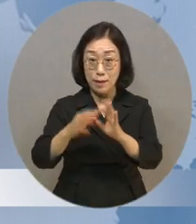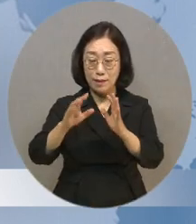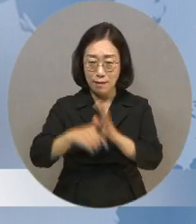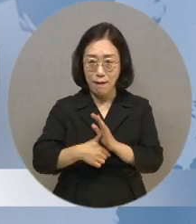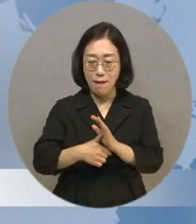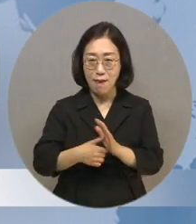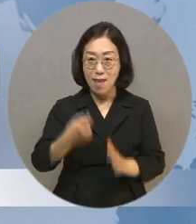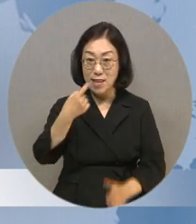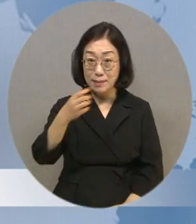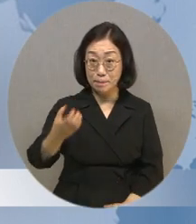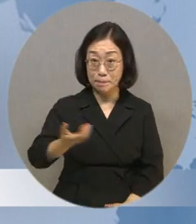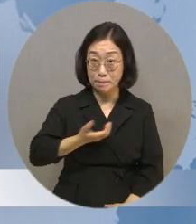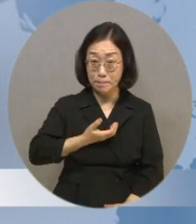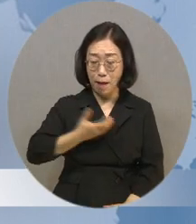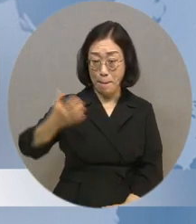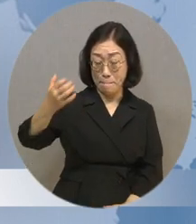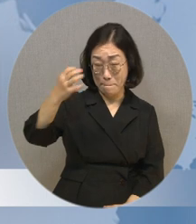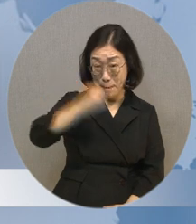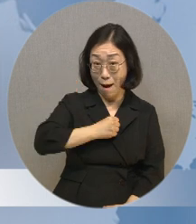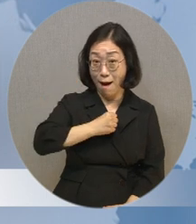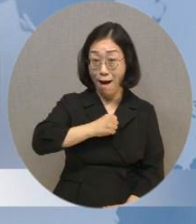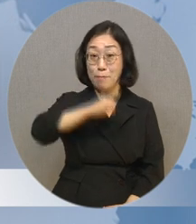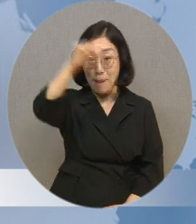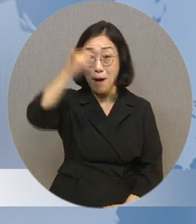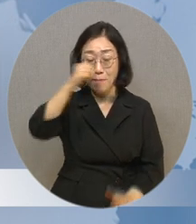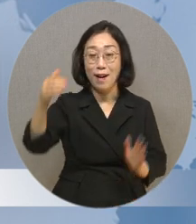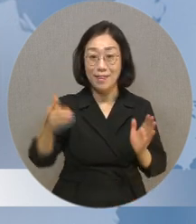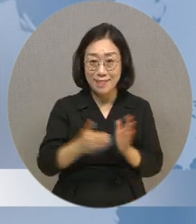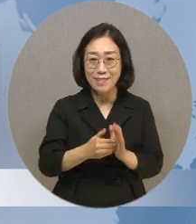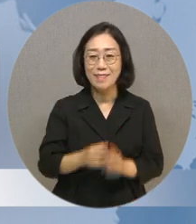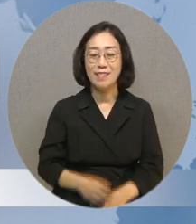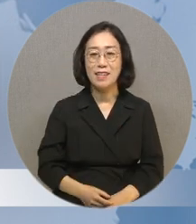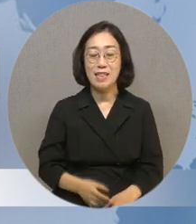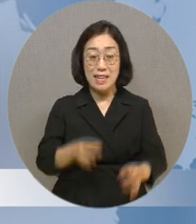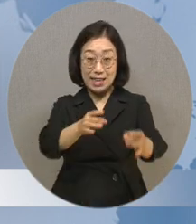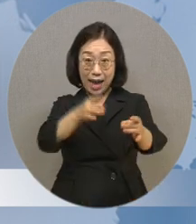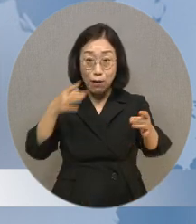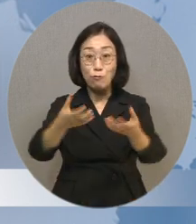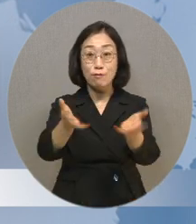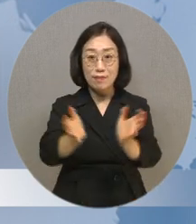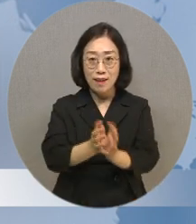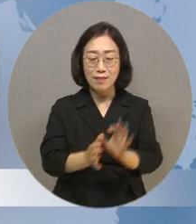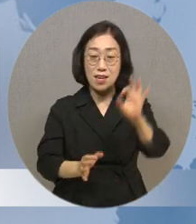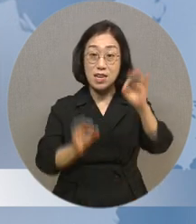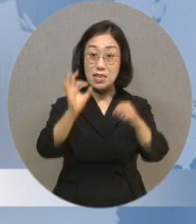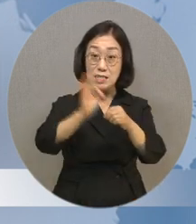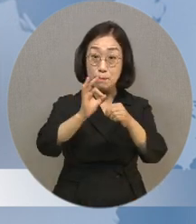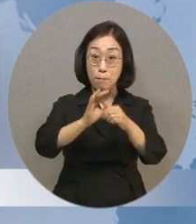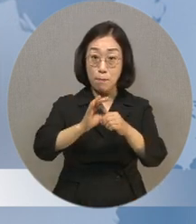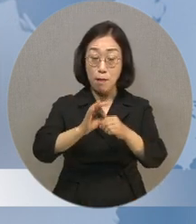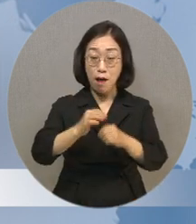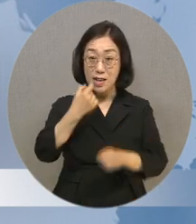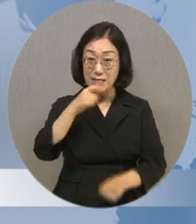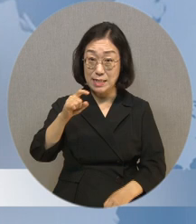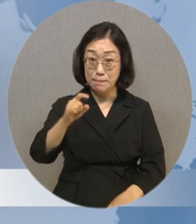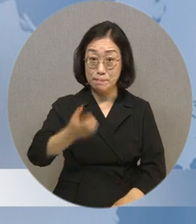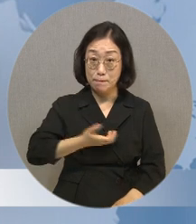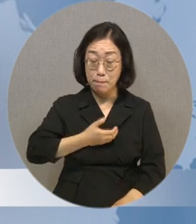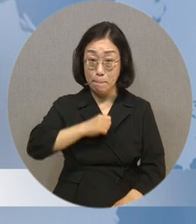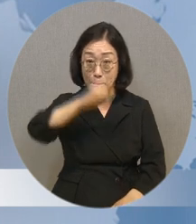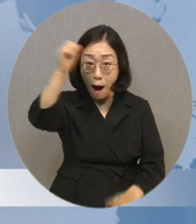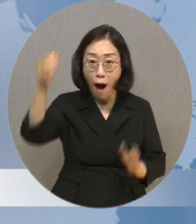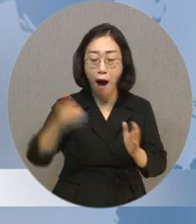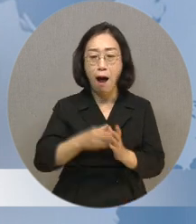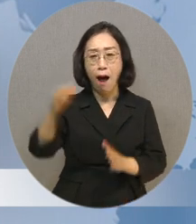금빛 경기를 끊임없이 보여주고 있는데요. 특히 양궁 여자단체전 10연패라는 눈부신 기록으로